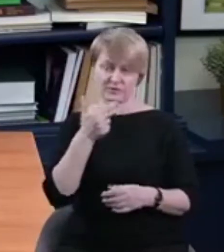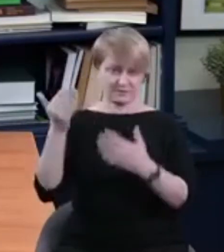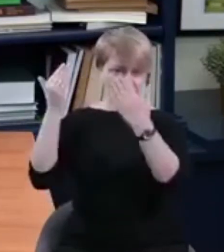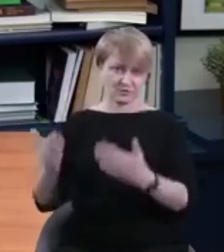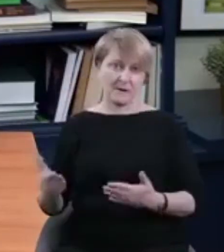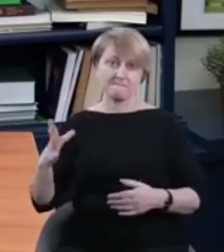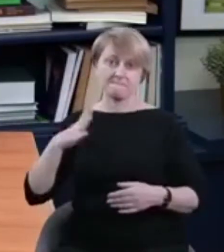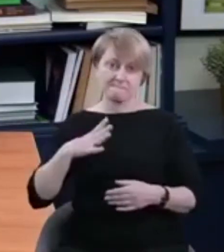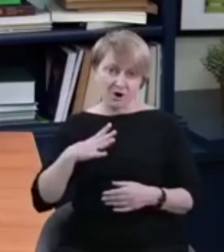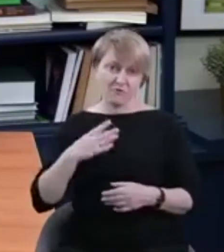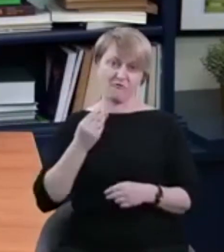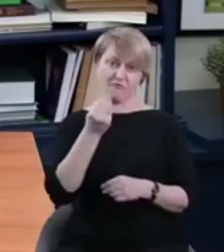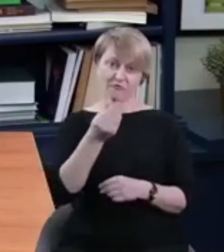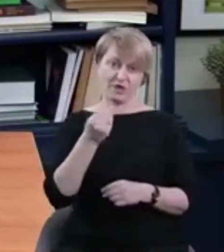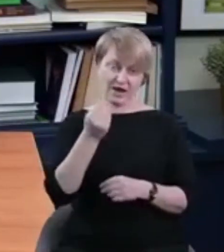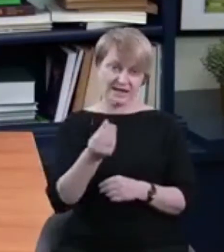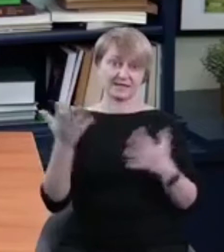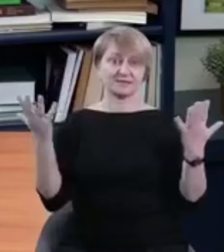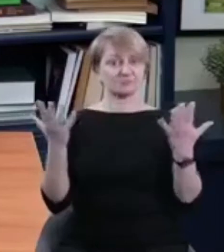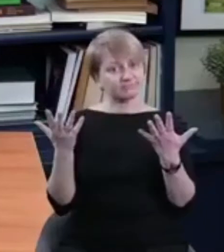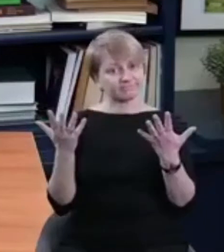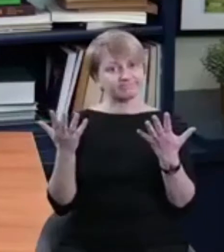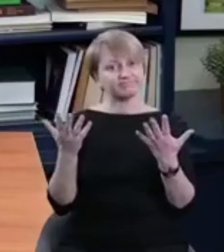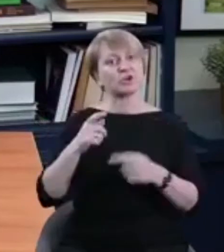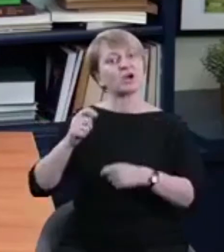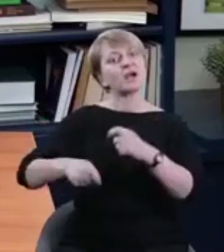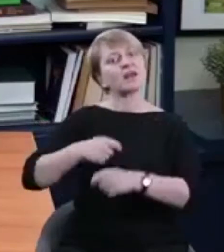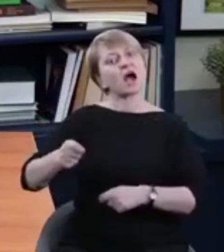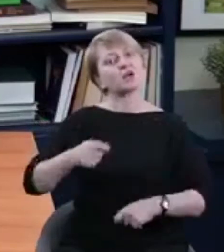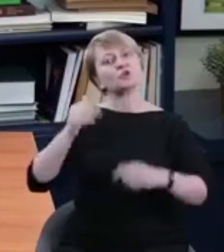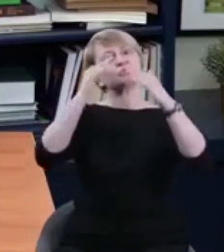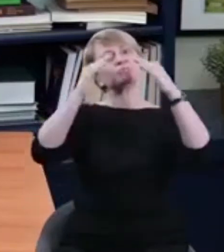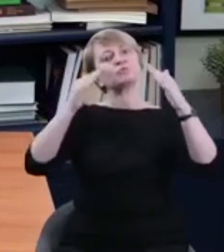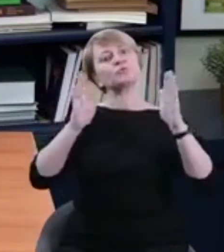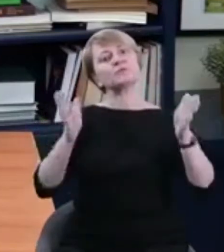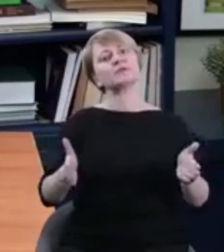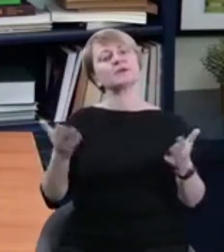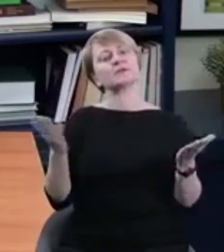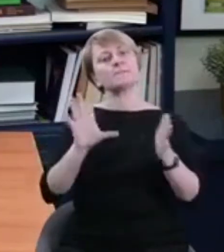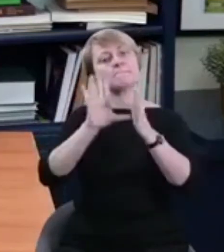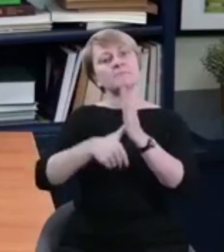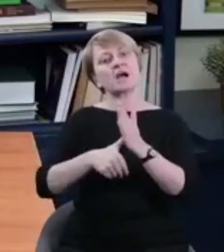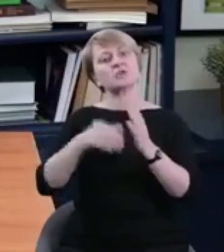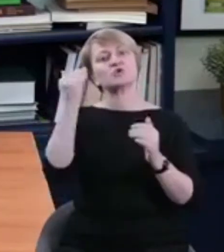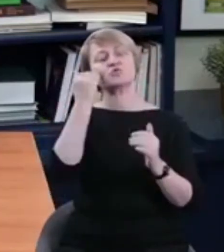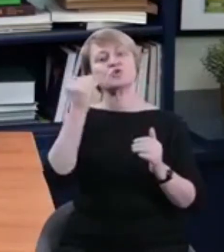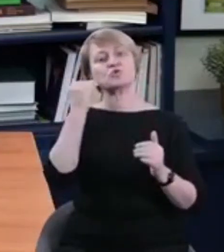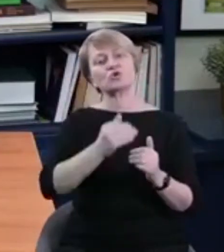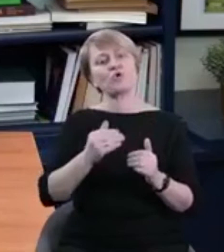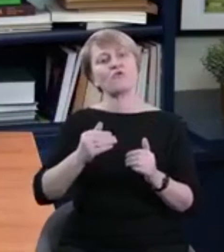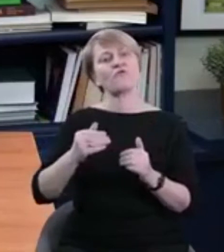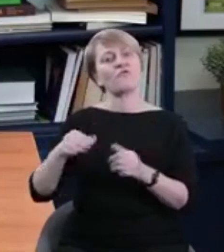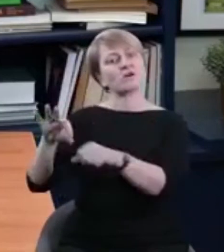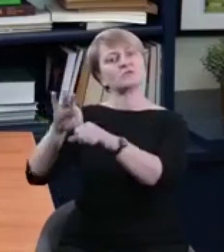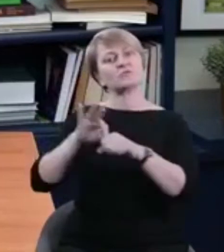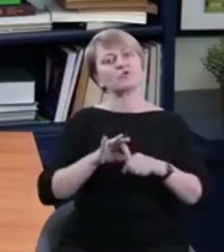oczywiście był fundatorem klasztoru na jasnej górze to on założył częstochowy w ogóle jako jako miasto ją z węgier wprowadził